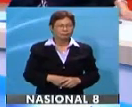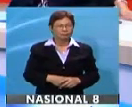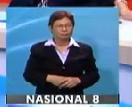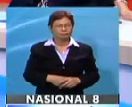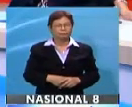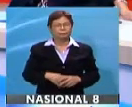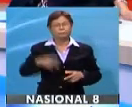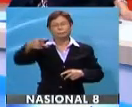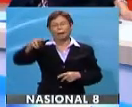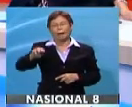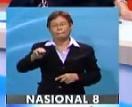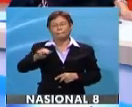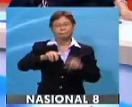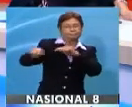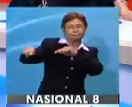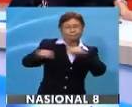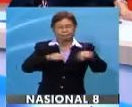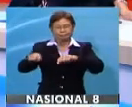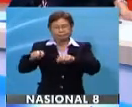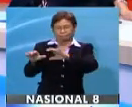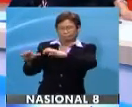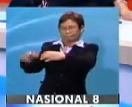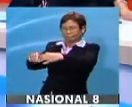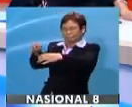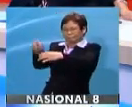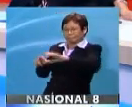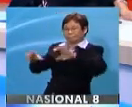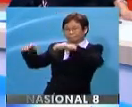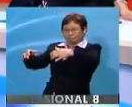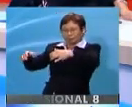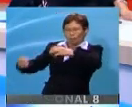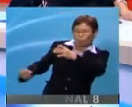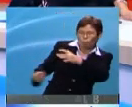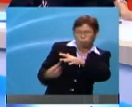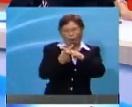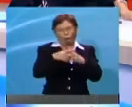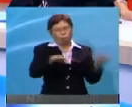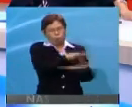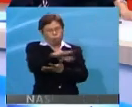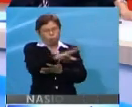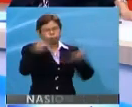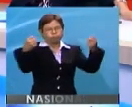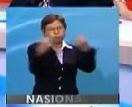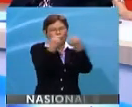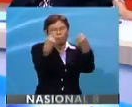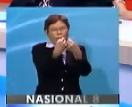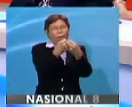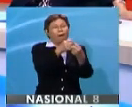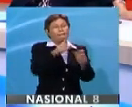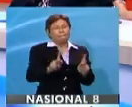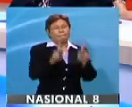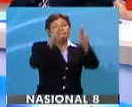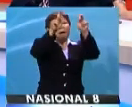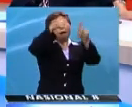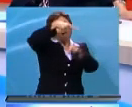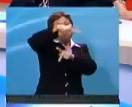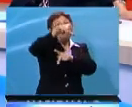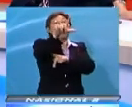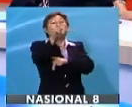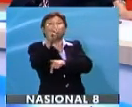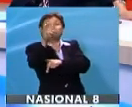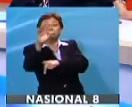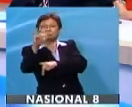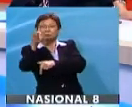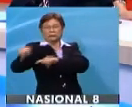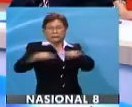Bagi Perdana Menteri pula, tindakan sekumpulan individu yang mencetuskan huru-hara dan pergaduhan di Plaza Lawayat malam tadi satu tindakan